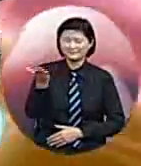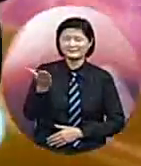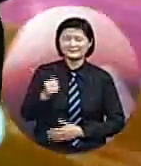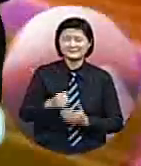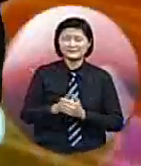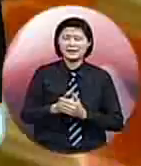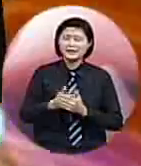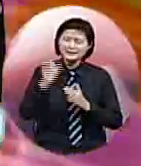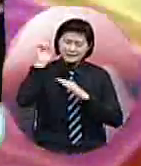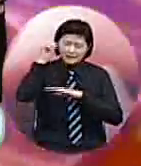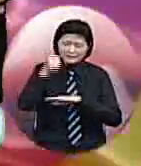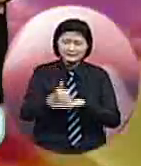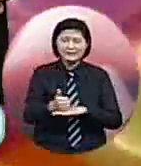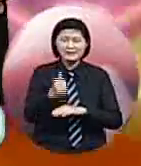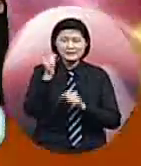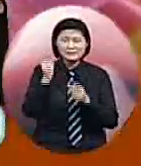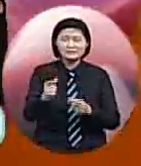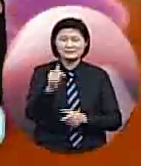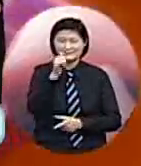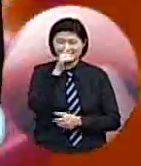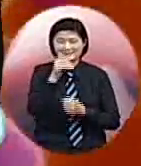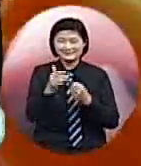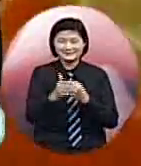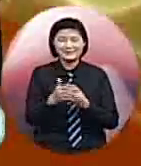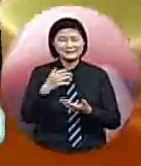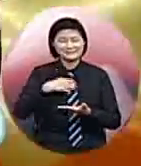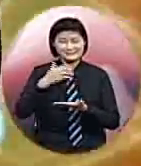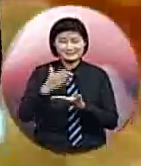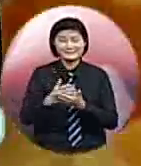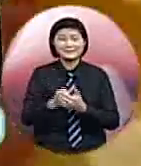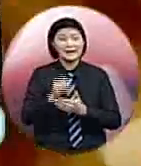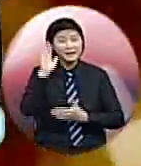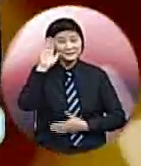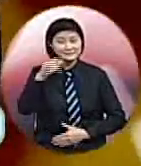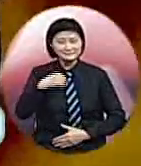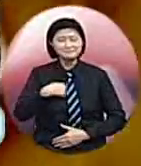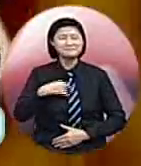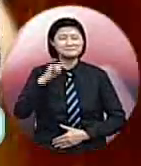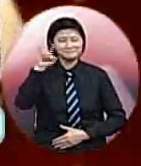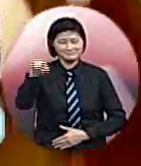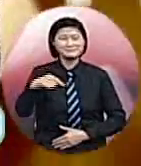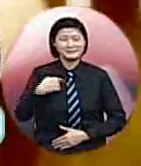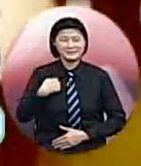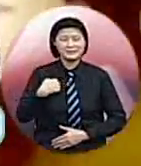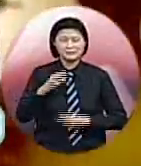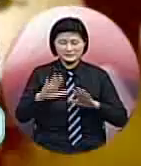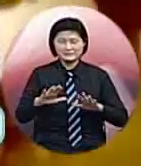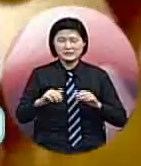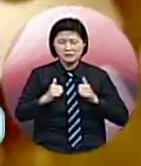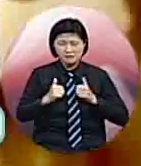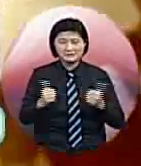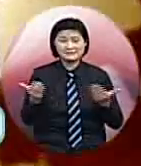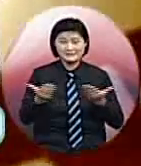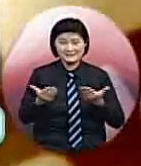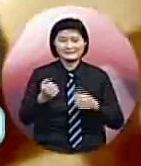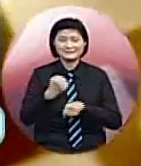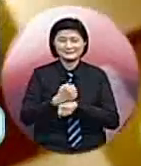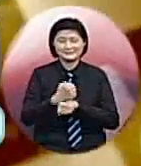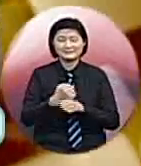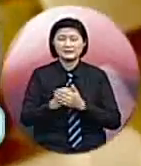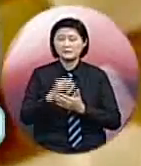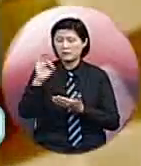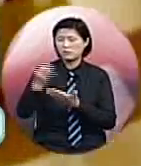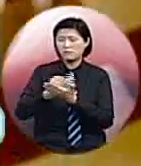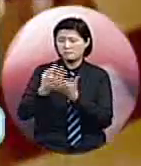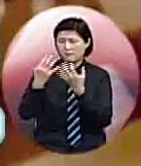그러니까. 얼마든지 기회가 있습니다. 앞으로. 예. 네. 그렇죠. 앞으로 갈랍니다, 이제. 네. 지금은 네. 열심히 일하고요. 네. 네. 그러면 돈